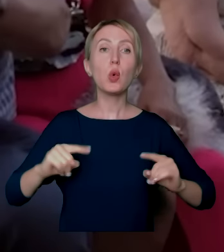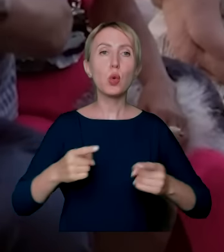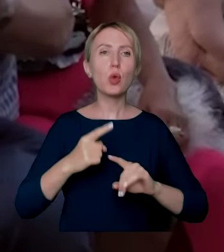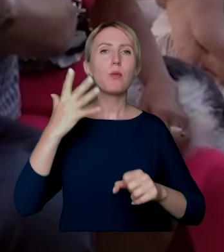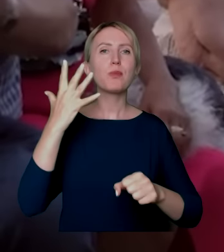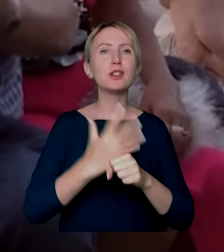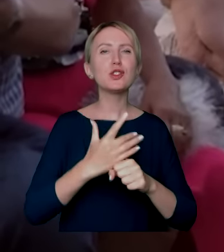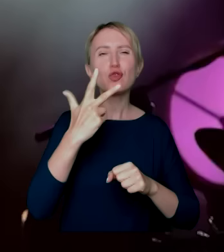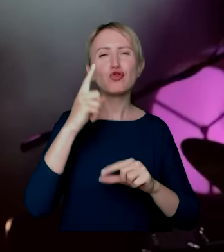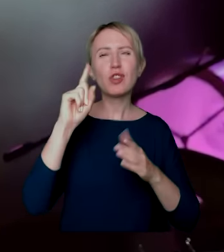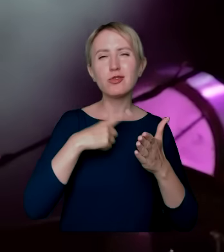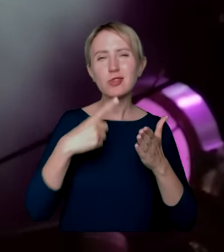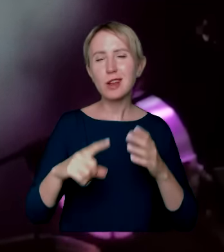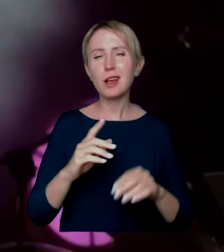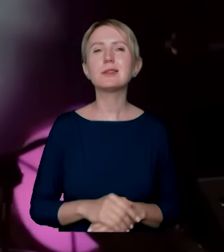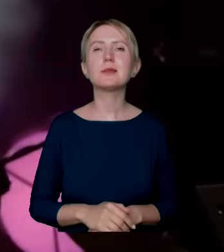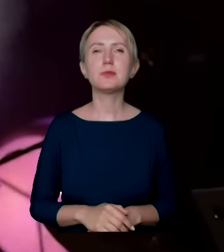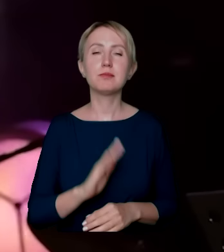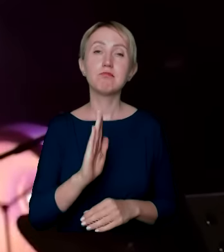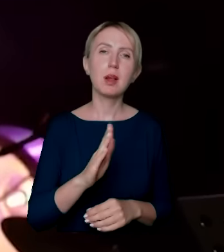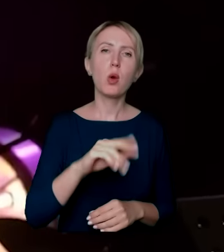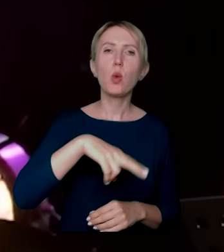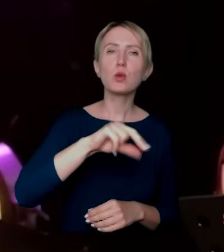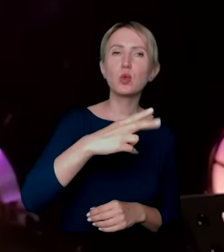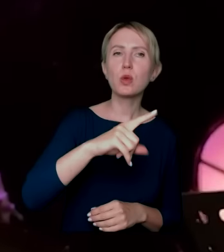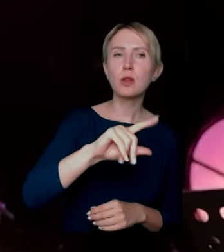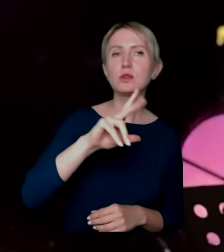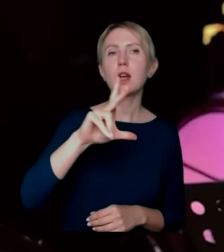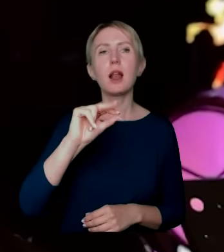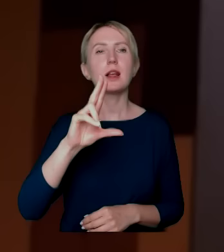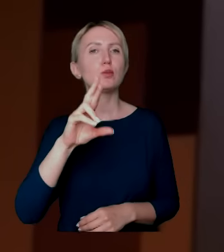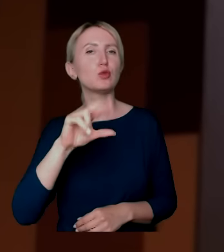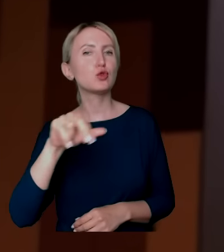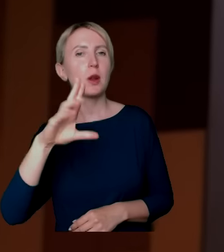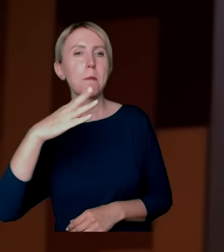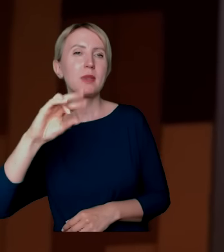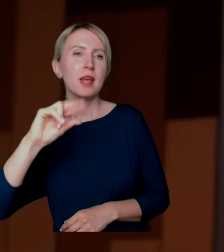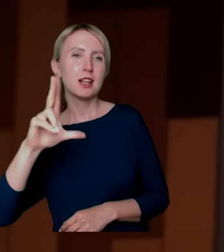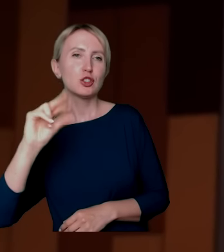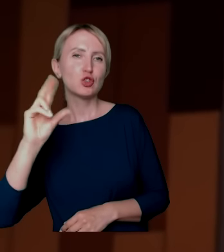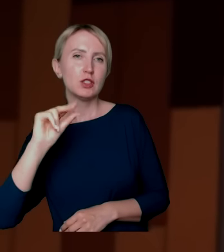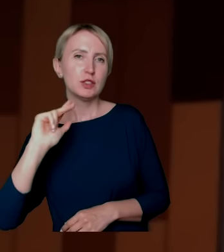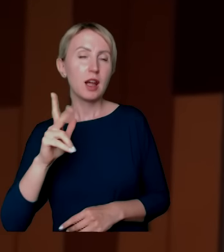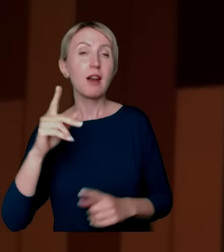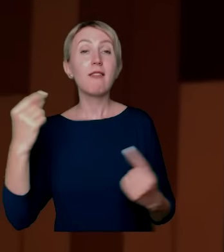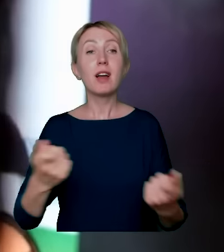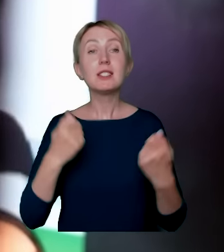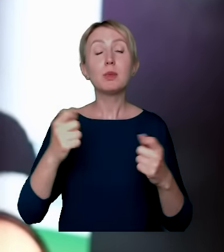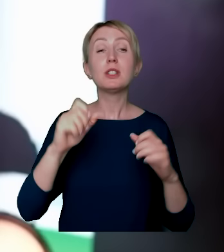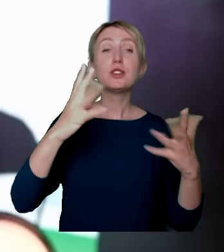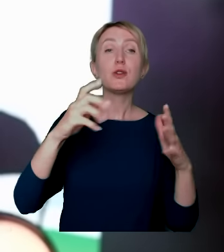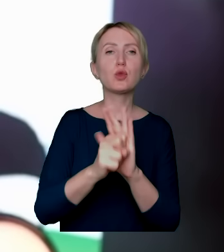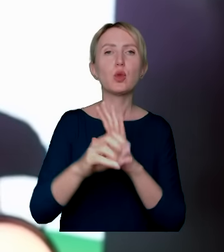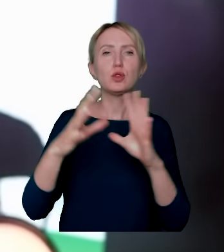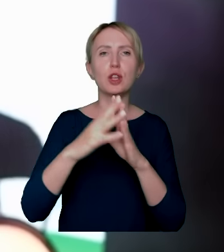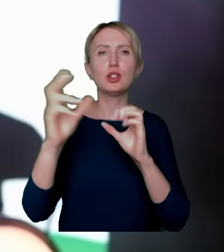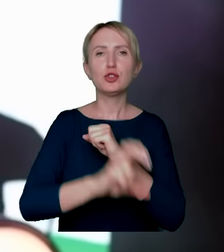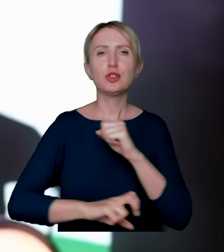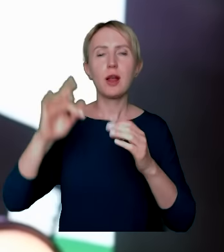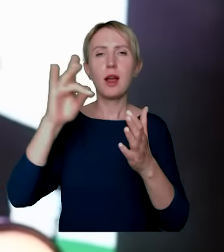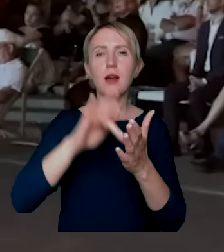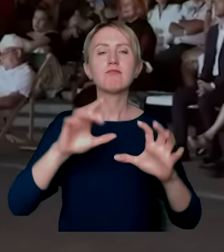53. Zagrają m.in. Urszula Dudziak, Leszek Możdżer i Mietek Szcześniak. Festiwal odbędzie się od 9 do 10 sierpnia w